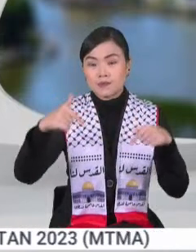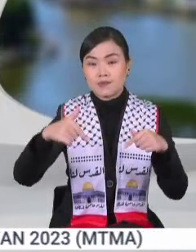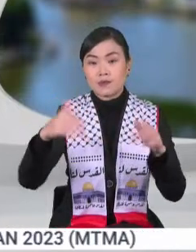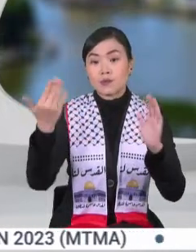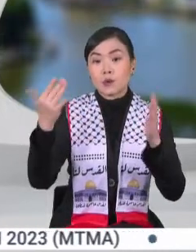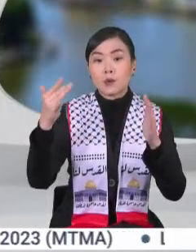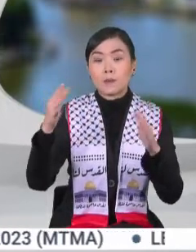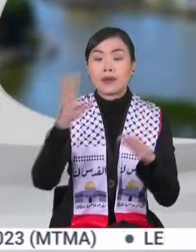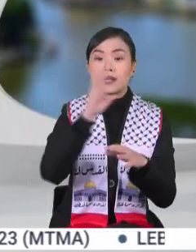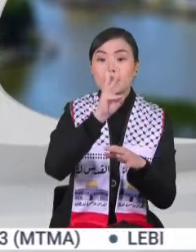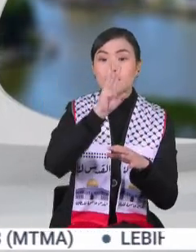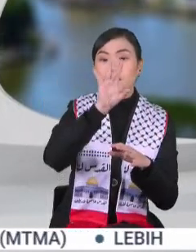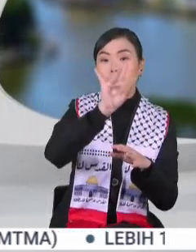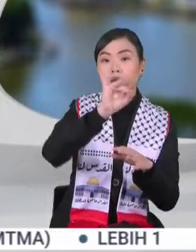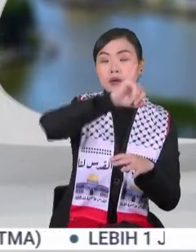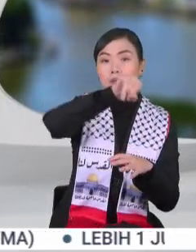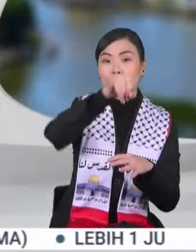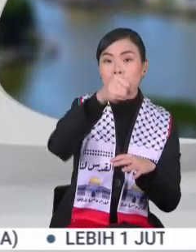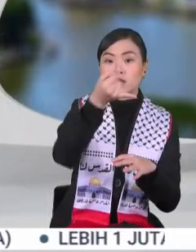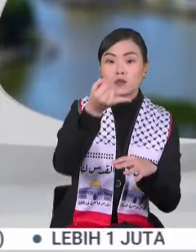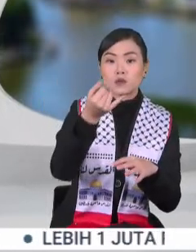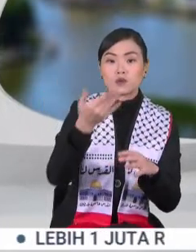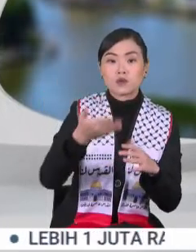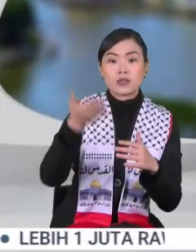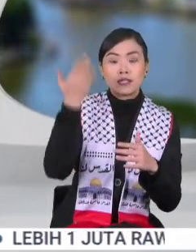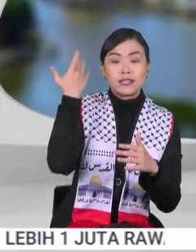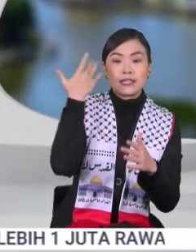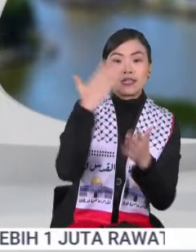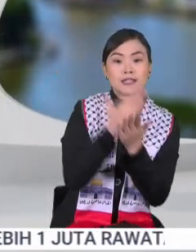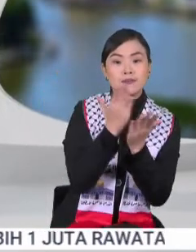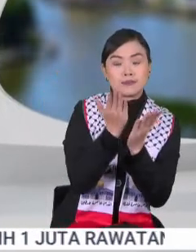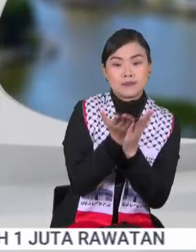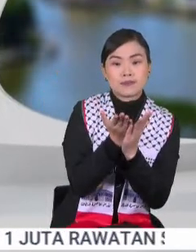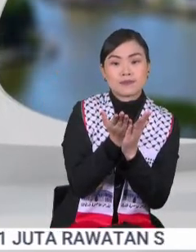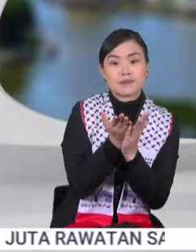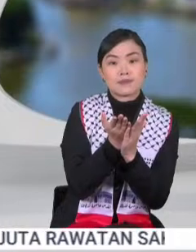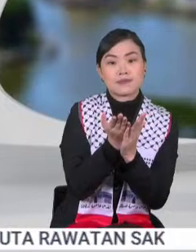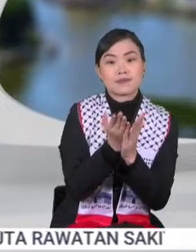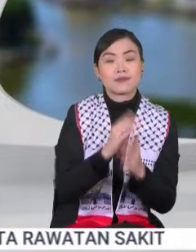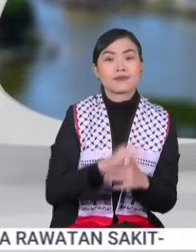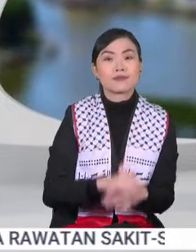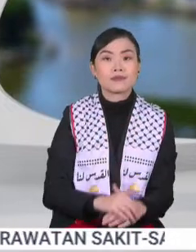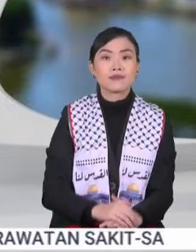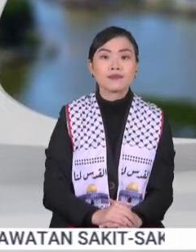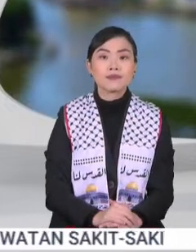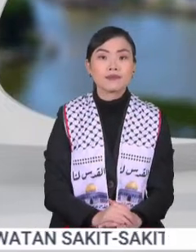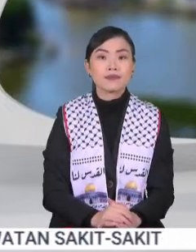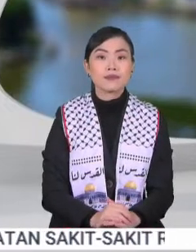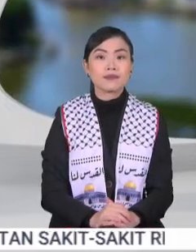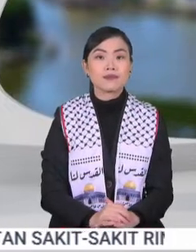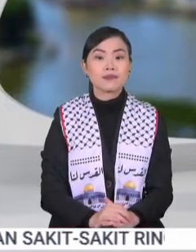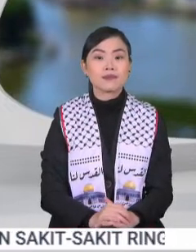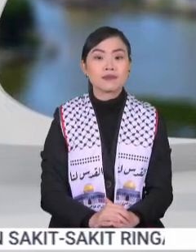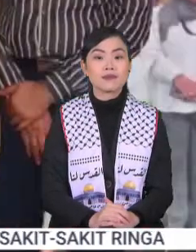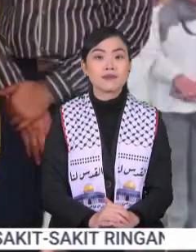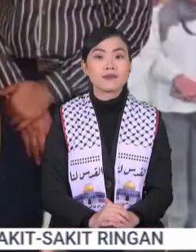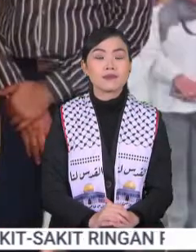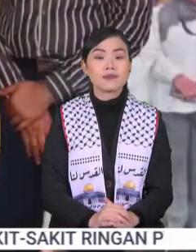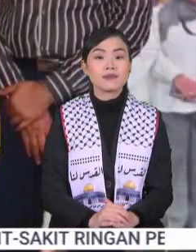berbanding 68.2% dengan bajet r642.8 juta tahun lepas